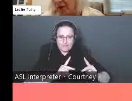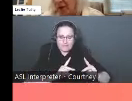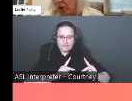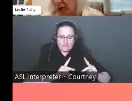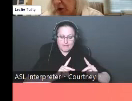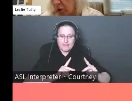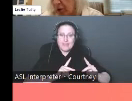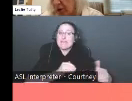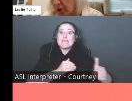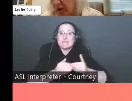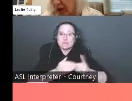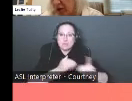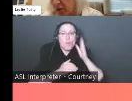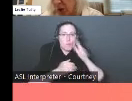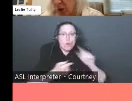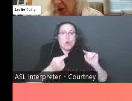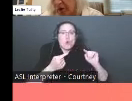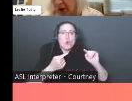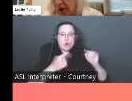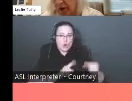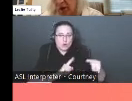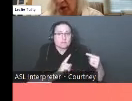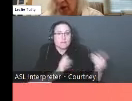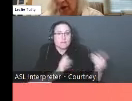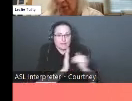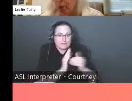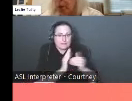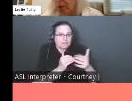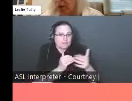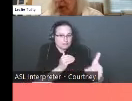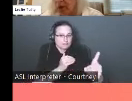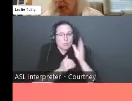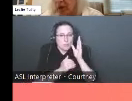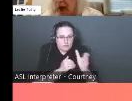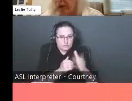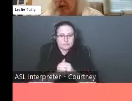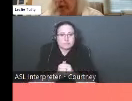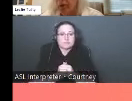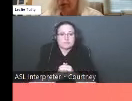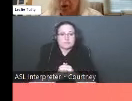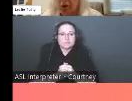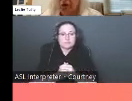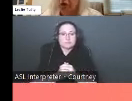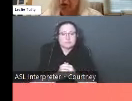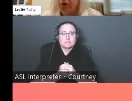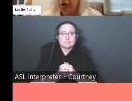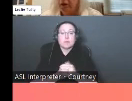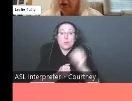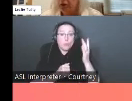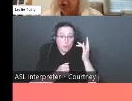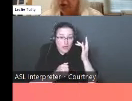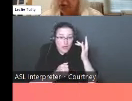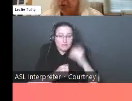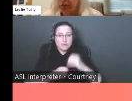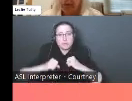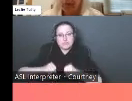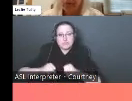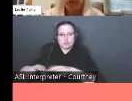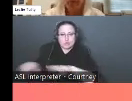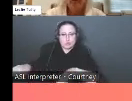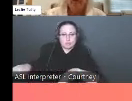voir que leurs anciens partenaires n'étaient pas un bon père, ne parentaient pas bien l'enfant et donc choisissaient